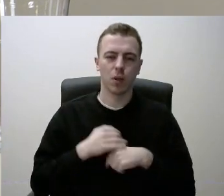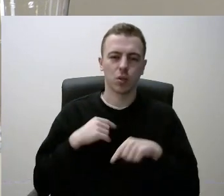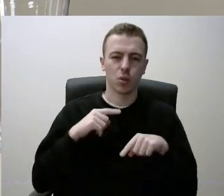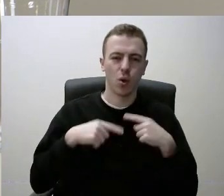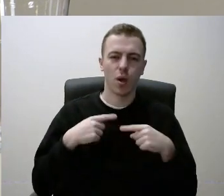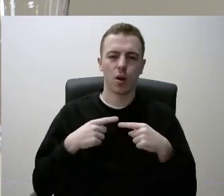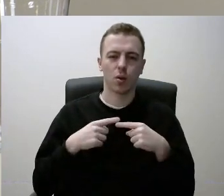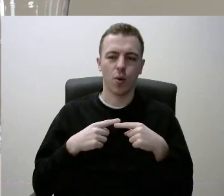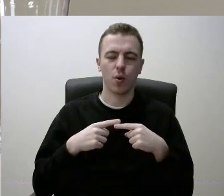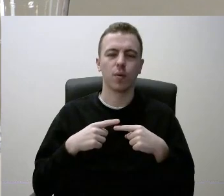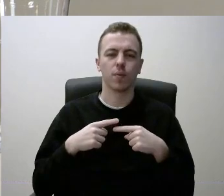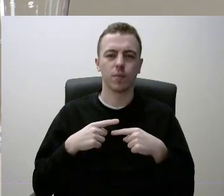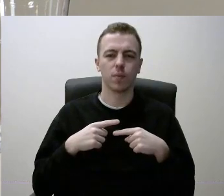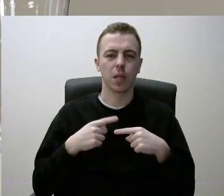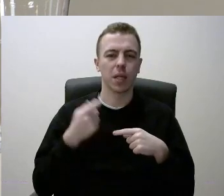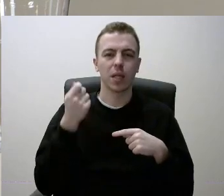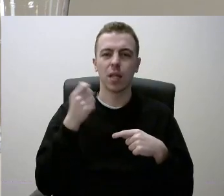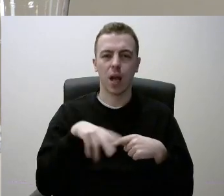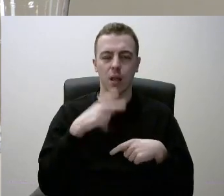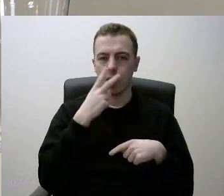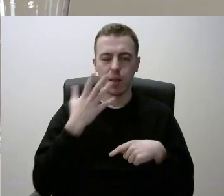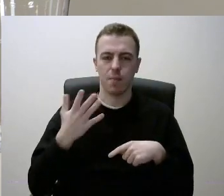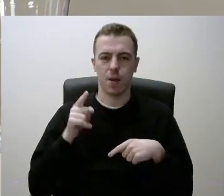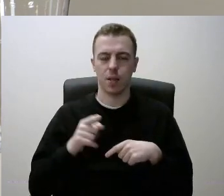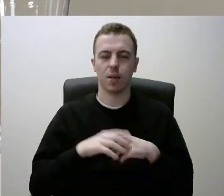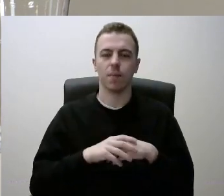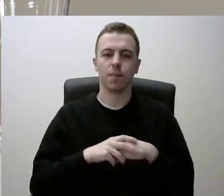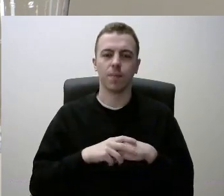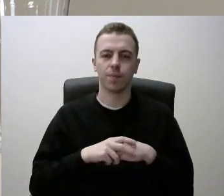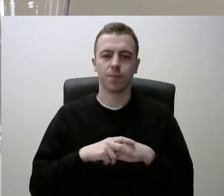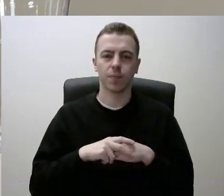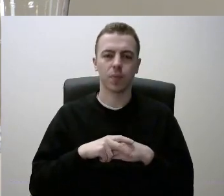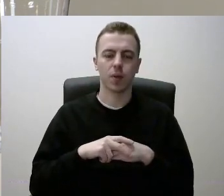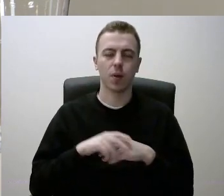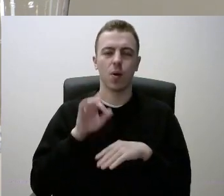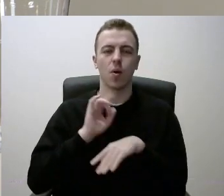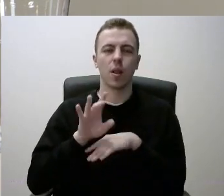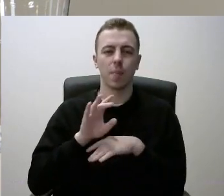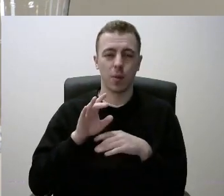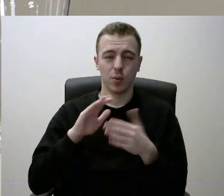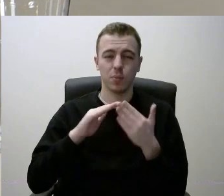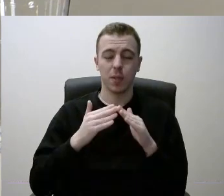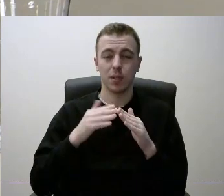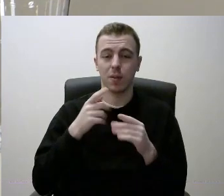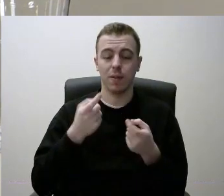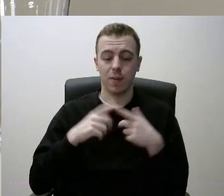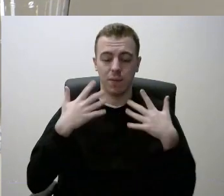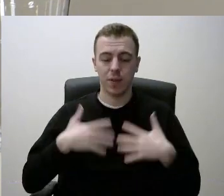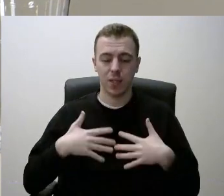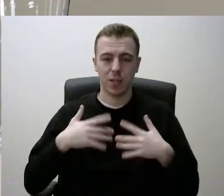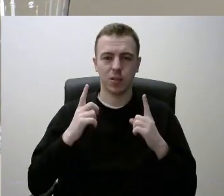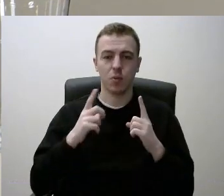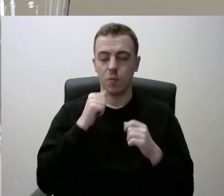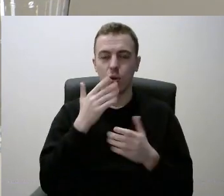ypač jauno kartą, nebuvo susidūrusi. Tai Klaipėdos miestas, jeigu žiūrė pagal fizinį saugumą, mieste yra virš 200 kamerų,